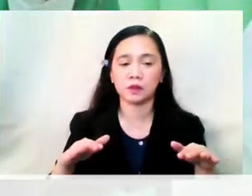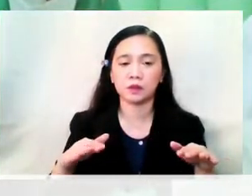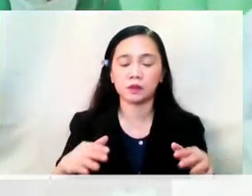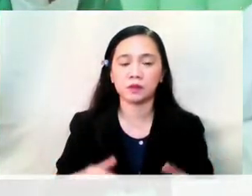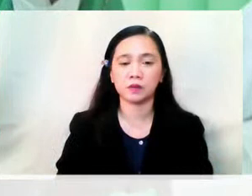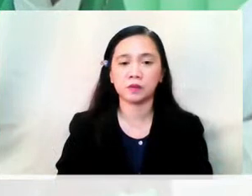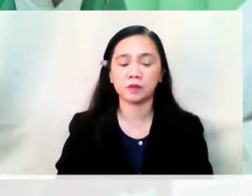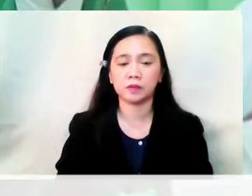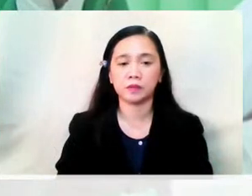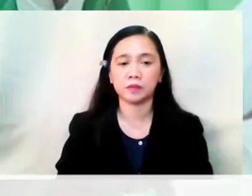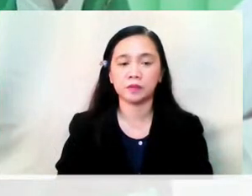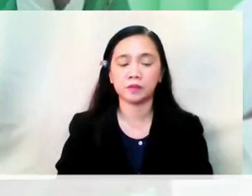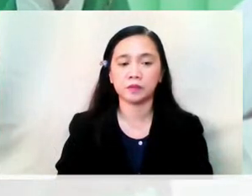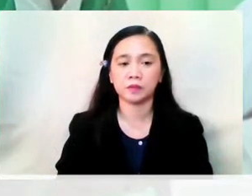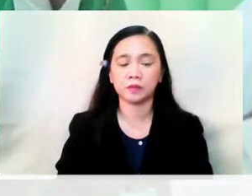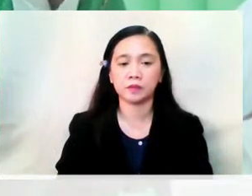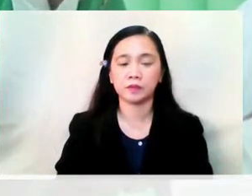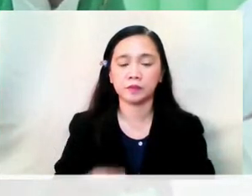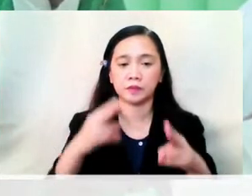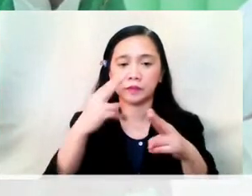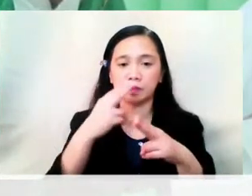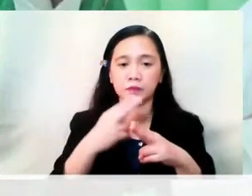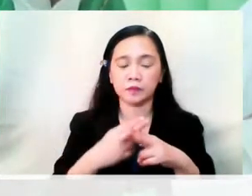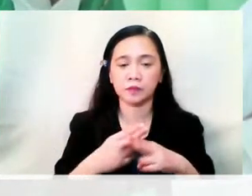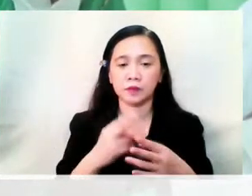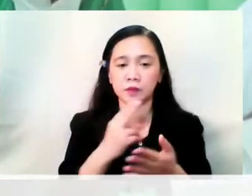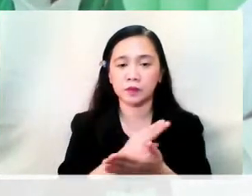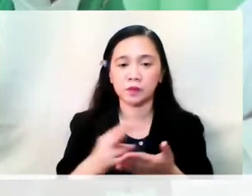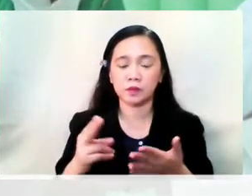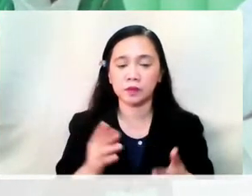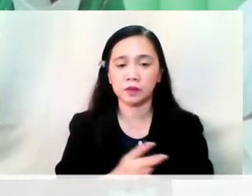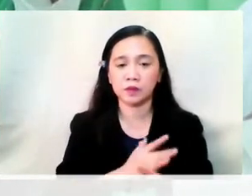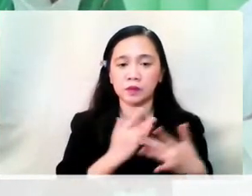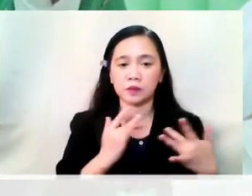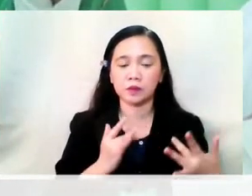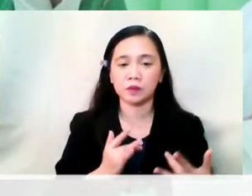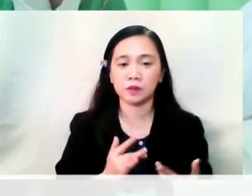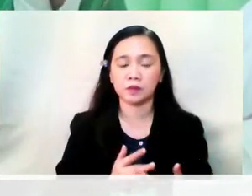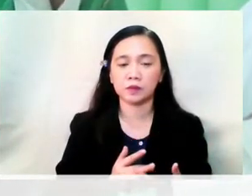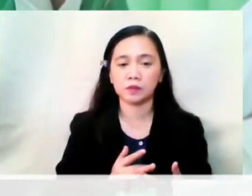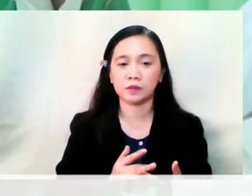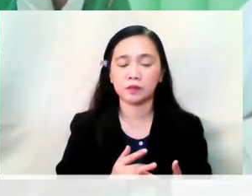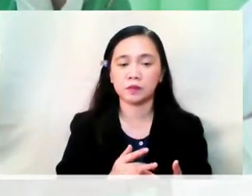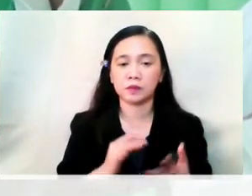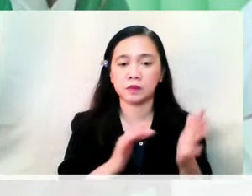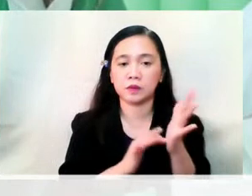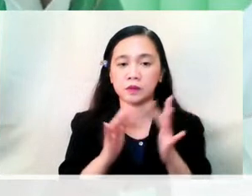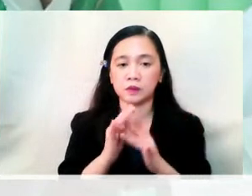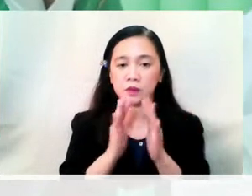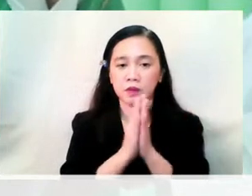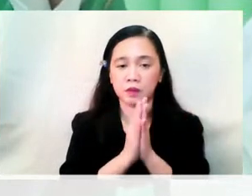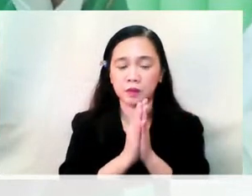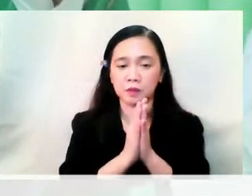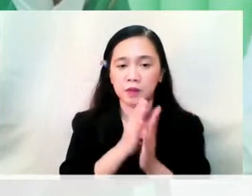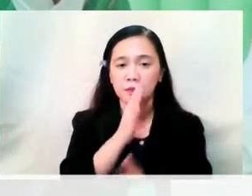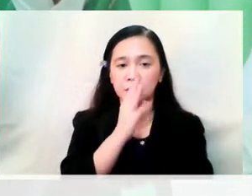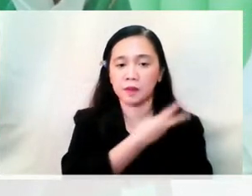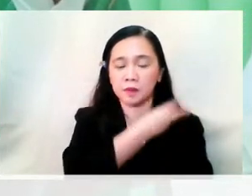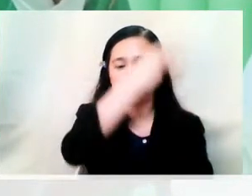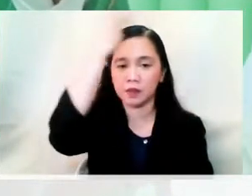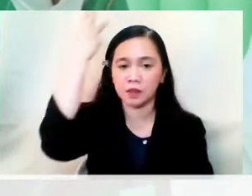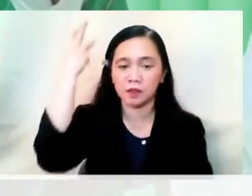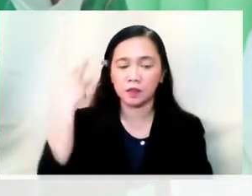Sa ngala na pumanal na puso ni Jesus at panalangin ng Inang Maria at ni San Jose,